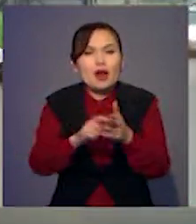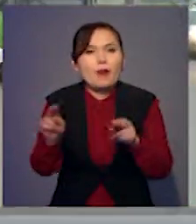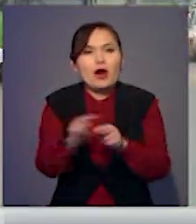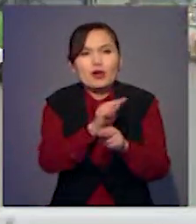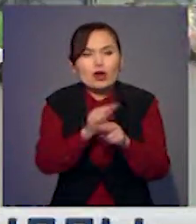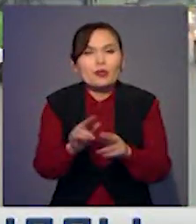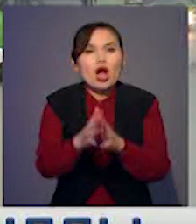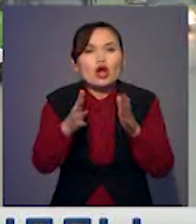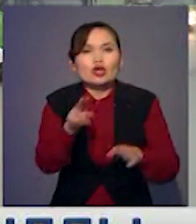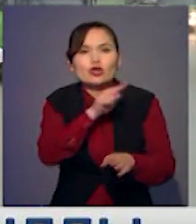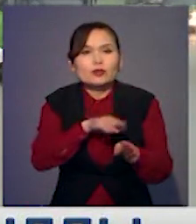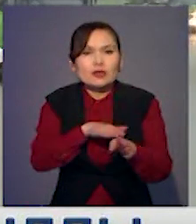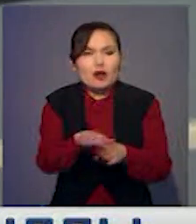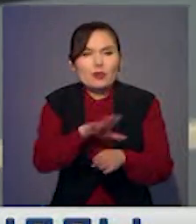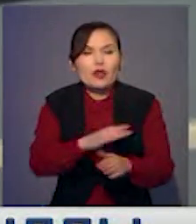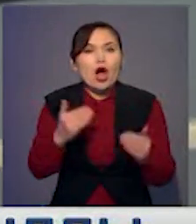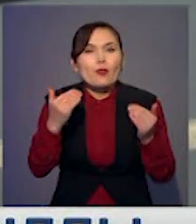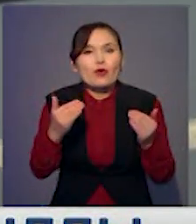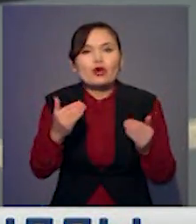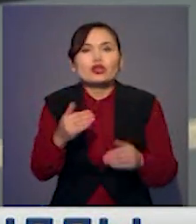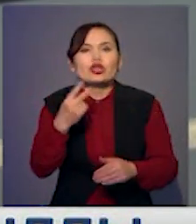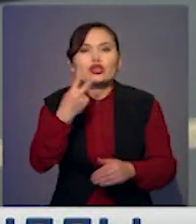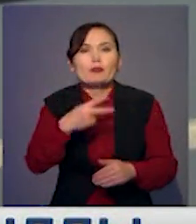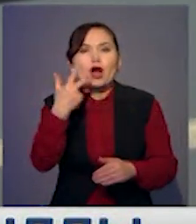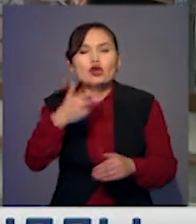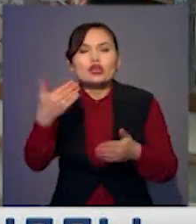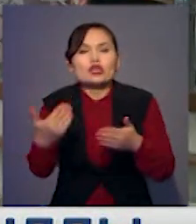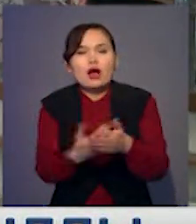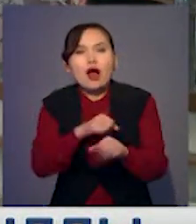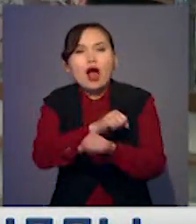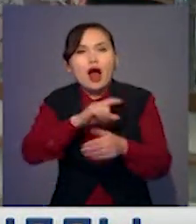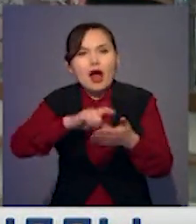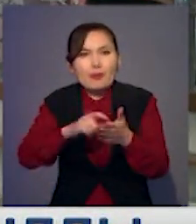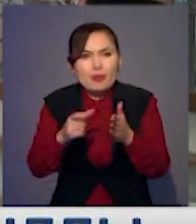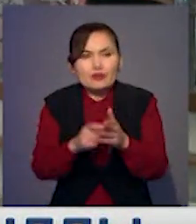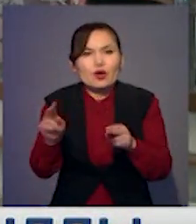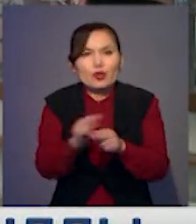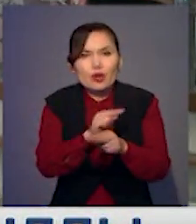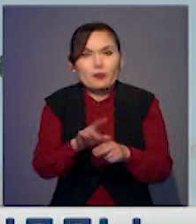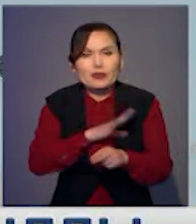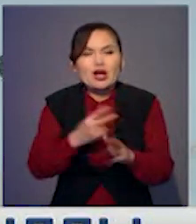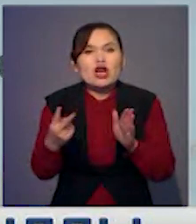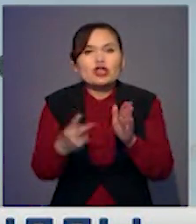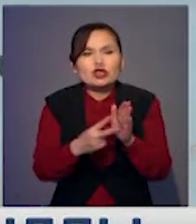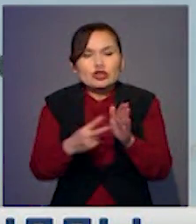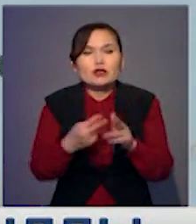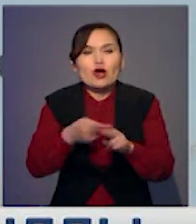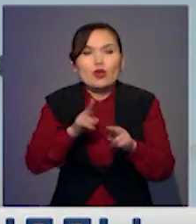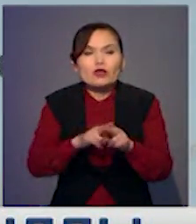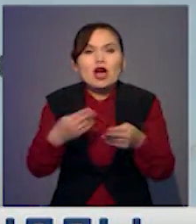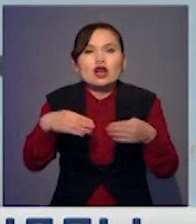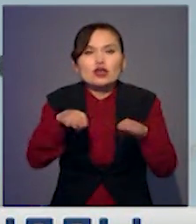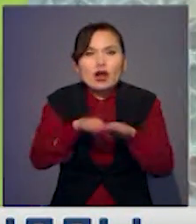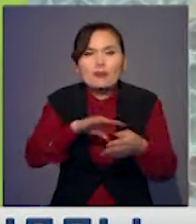жаңарту бойынша үлкен жұмыстар атқарылды. Бүгінде 23 жаңа аялдама павильоны сатып алынды. Олардың жетеуі жабық және